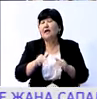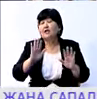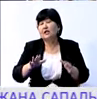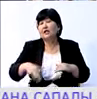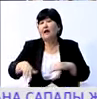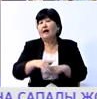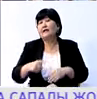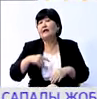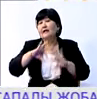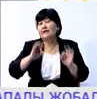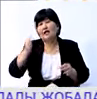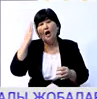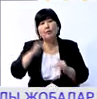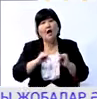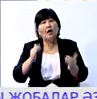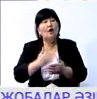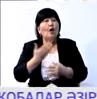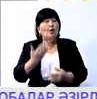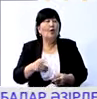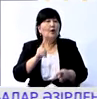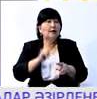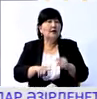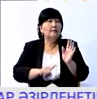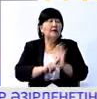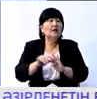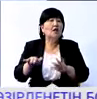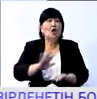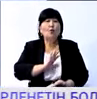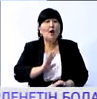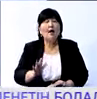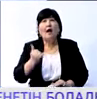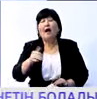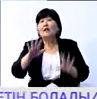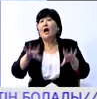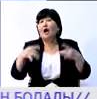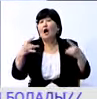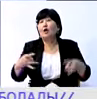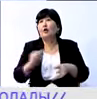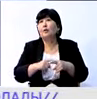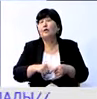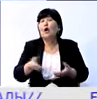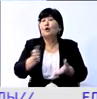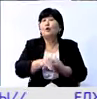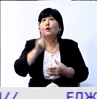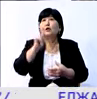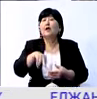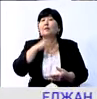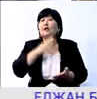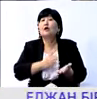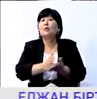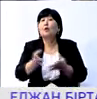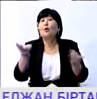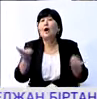халықтың іскерлік қабілетін арттыру болатын. Ол демдеске асатын шаруа емес, алдымен компьютермен достаса білгендердің бетін бұру қажет